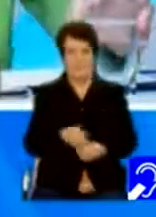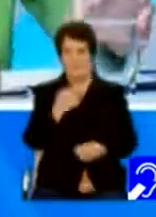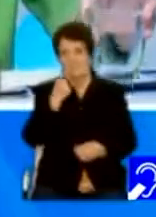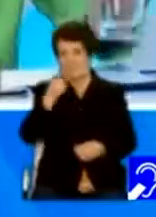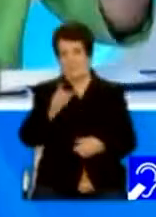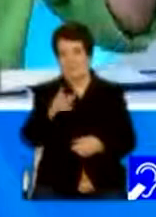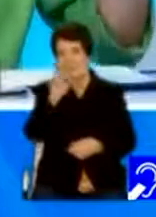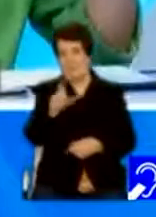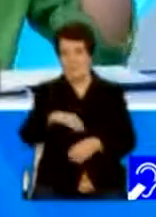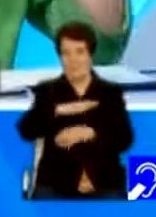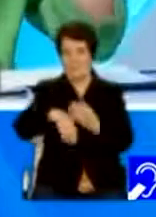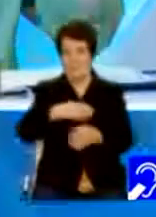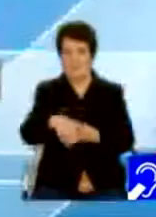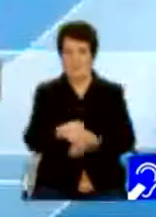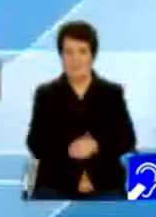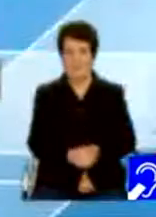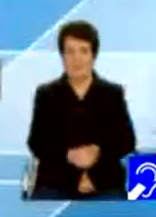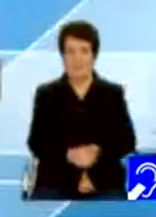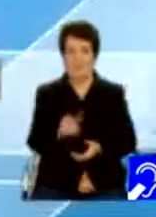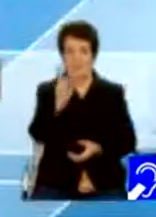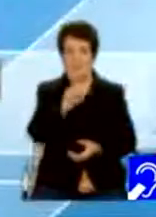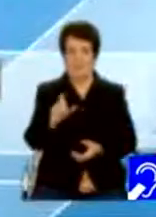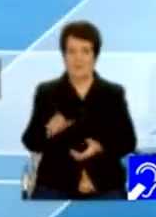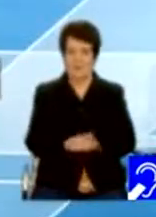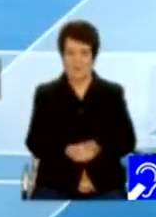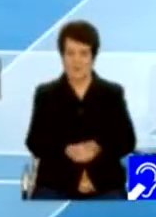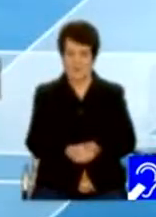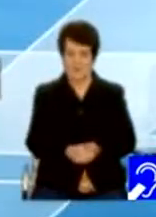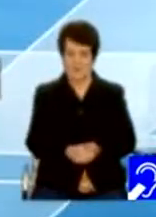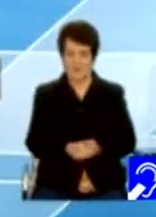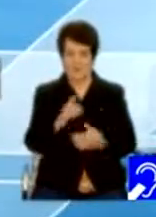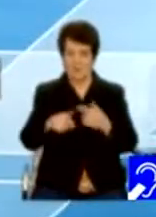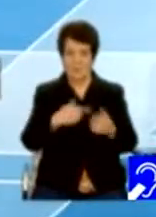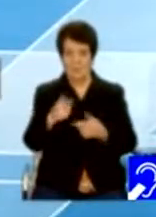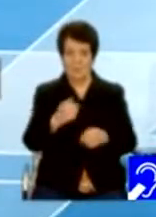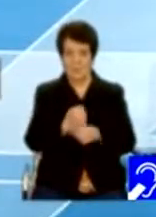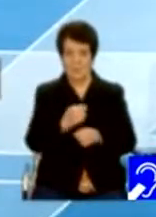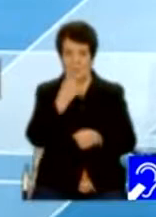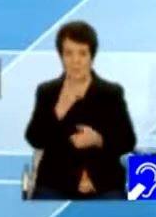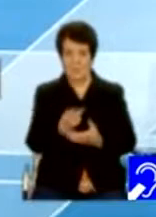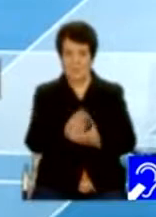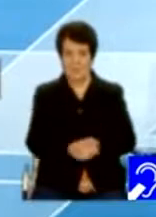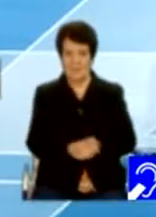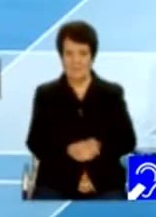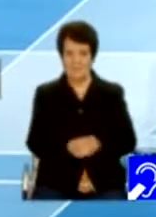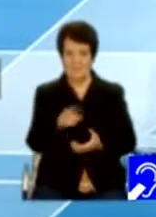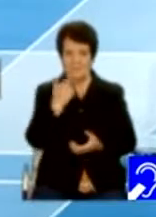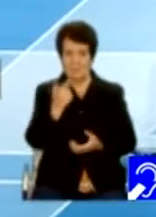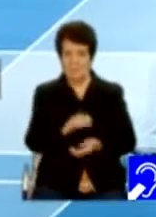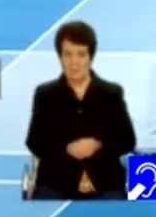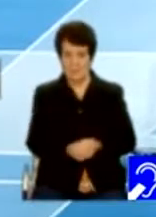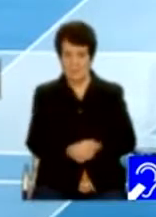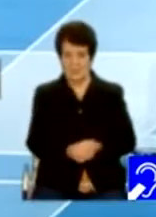eroare. Ies niște apă. Lumea pare să fi sesizat următorul lucru. Uitați în ce spune astăzi Expert